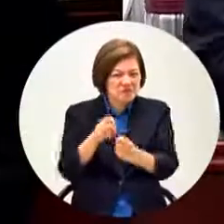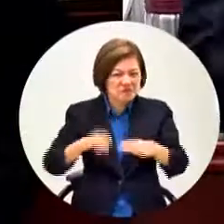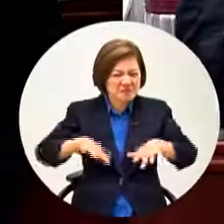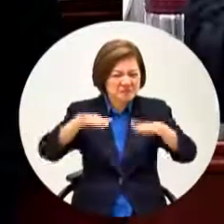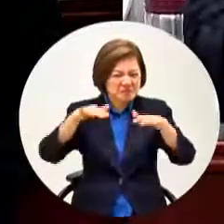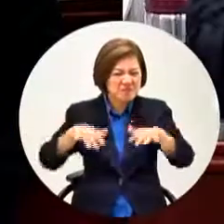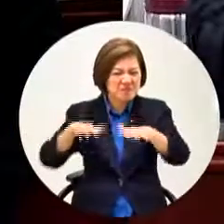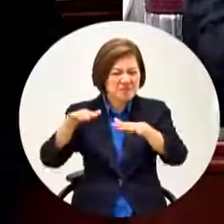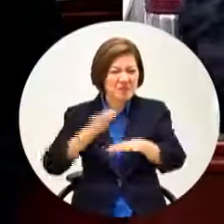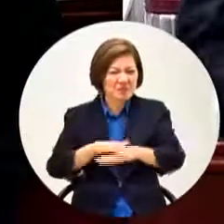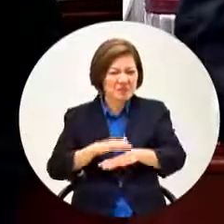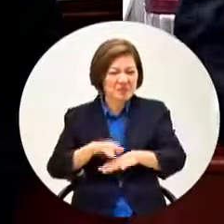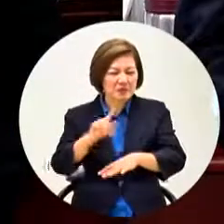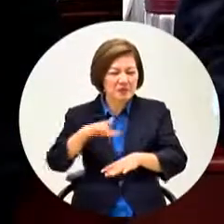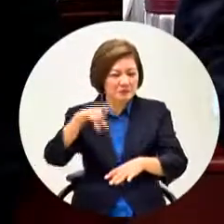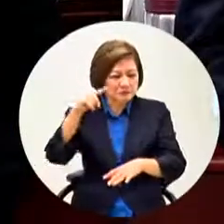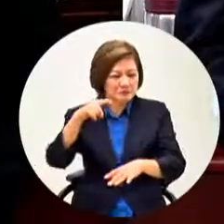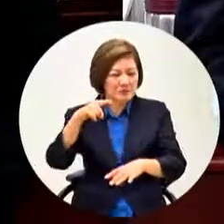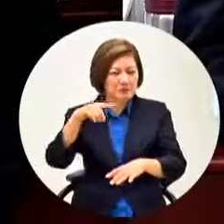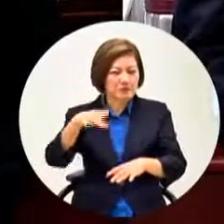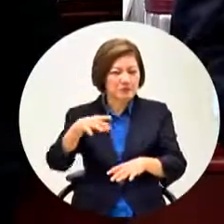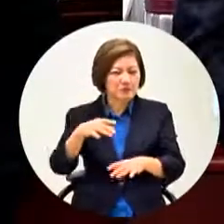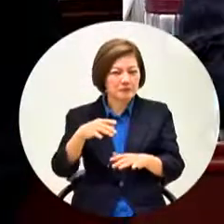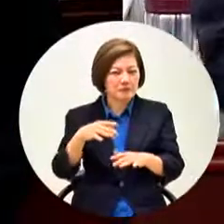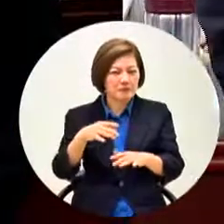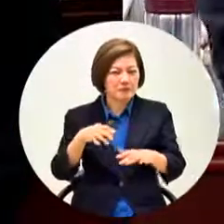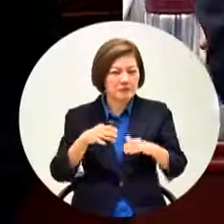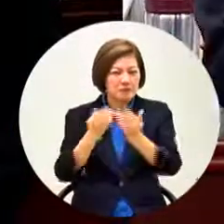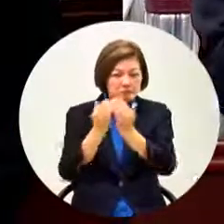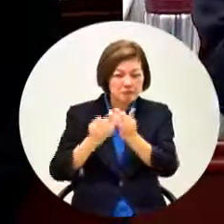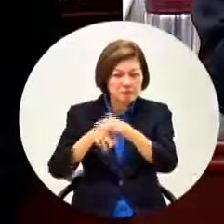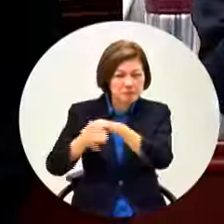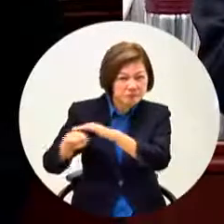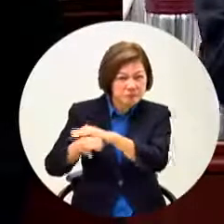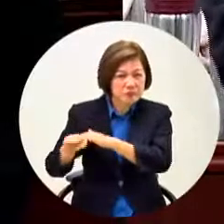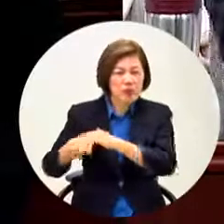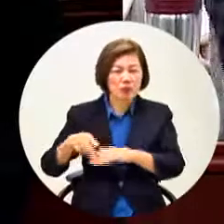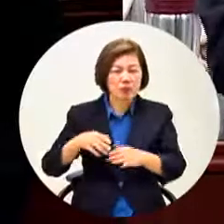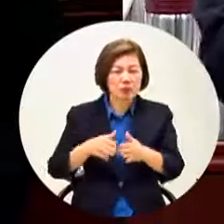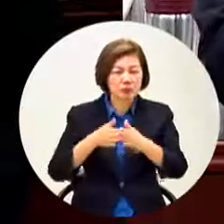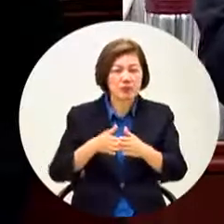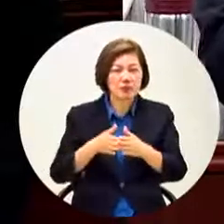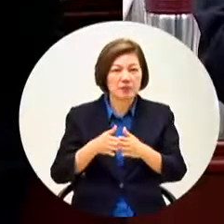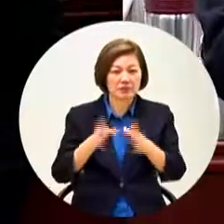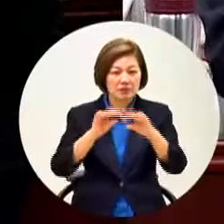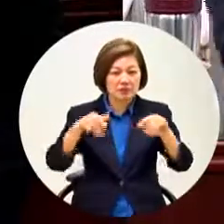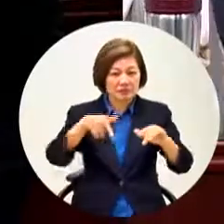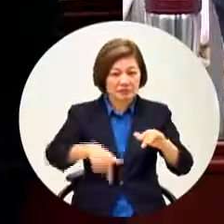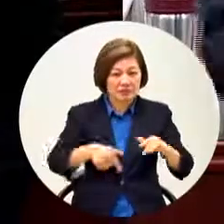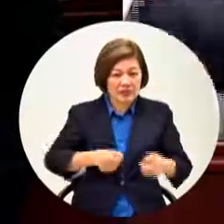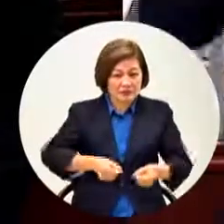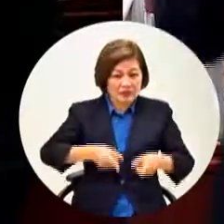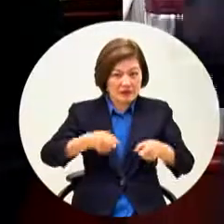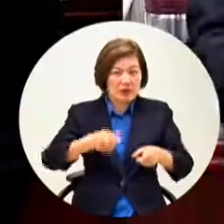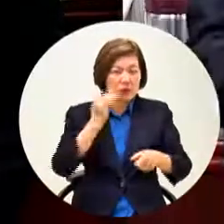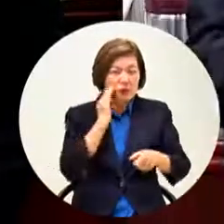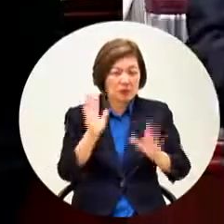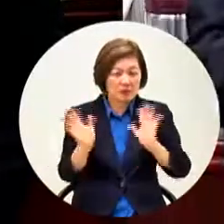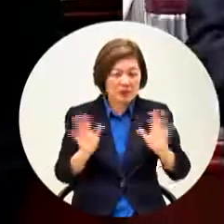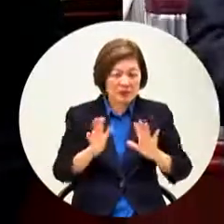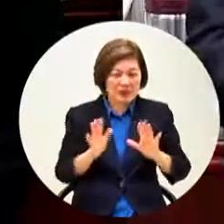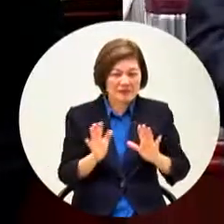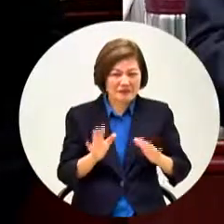爱第一项个紧避难。避难就是地下室个吼，一楼个，若有囡仔紧带去楼